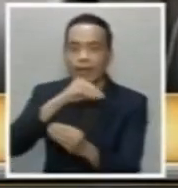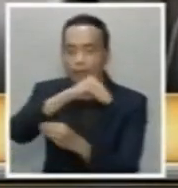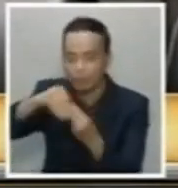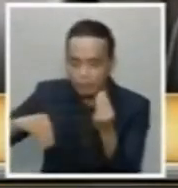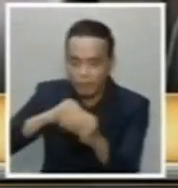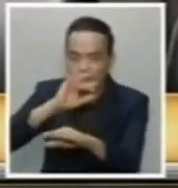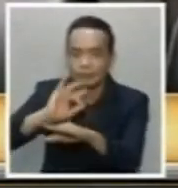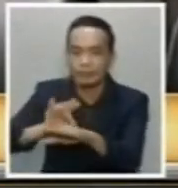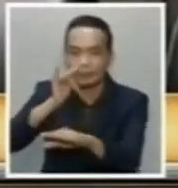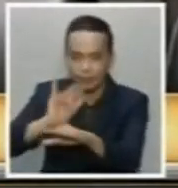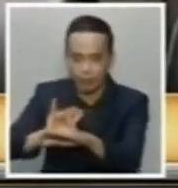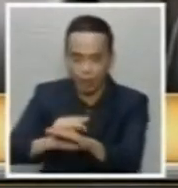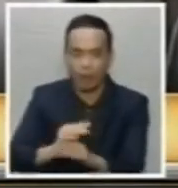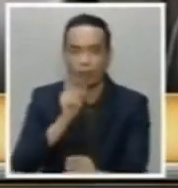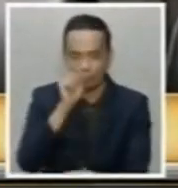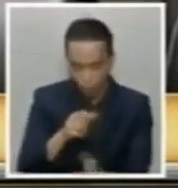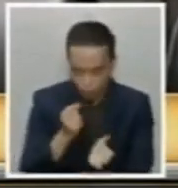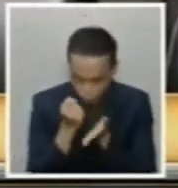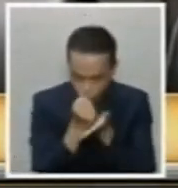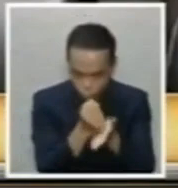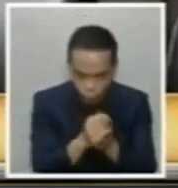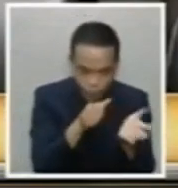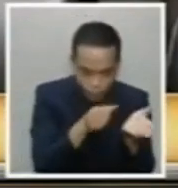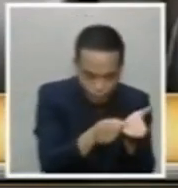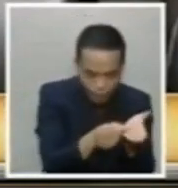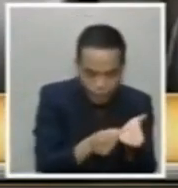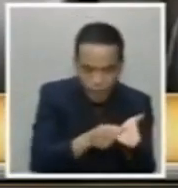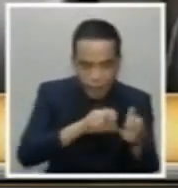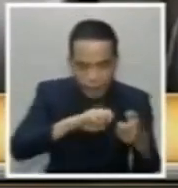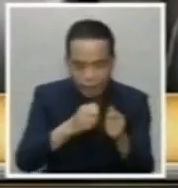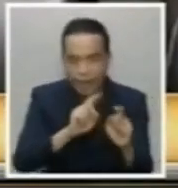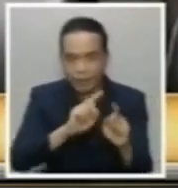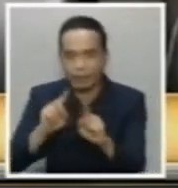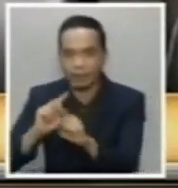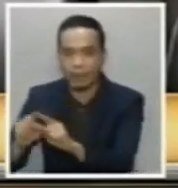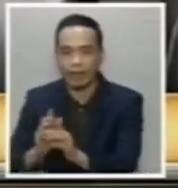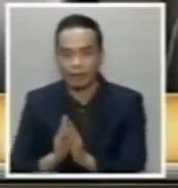อมได้ช่วยกันบูรณาการแก้ไขปัญหาความเดือดร้อนดังกล่าวด้วยครับขอบคุณครับ ครับ